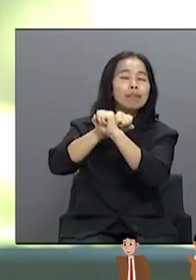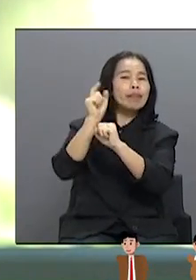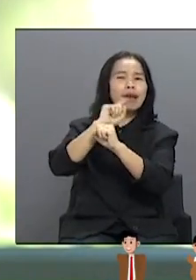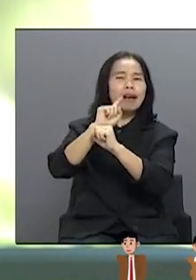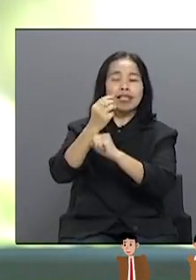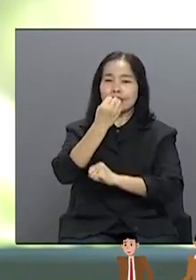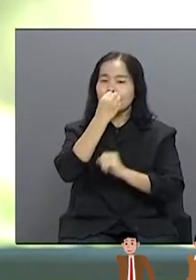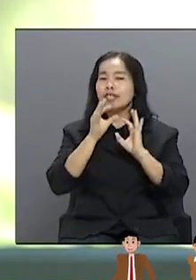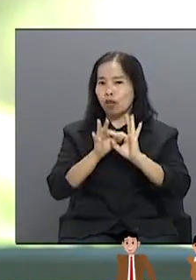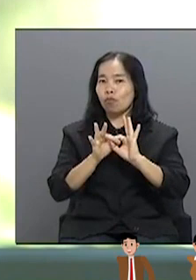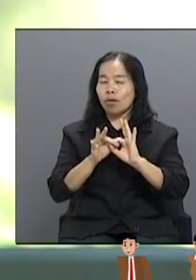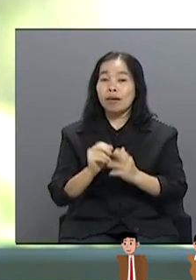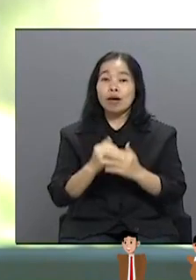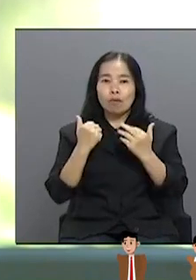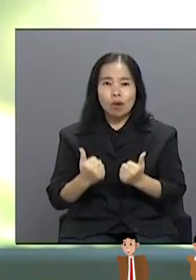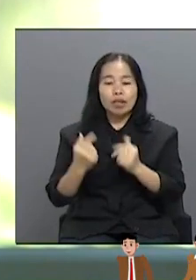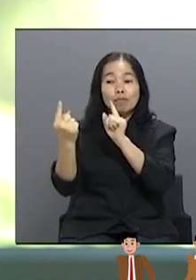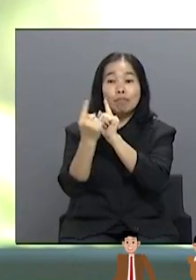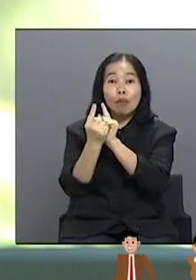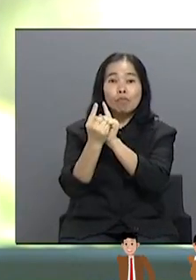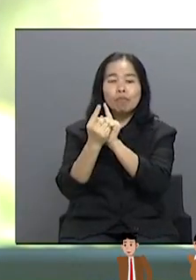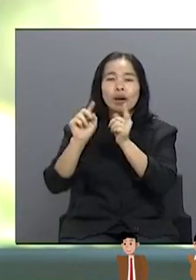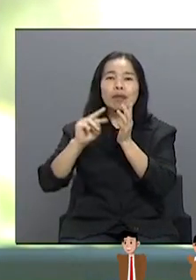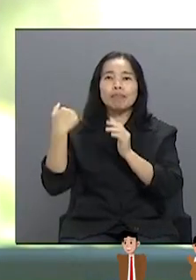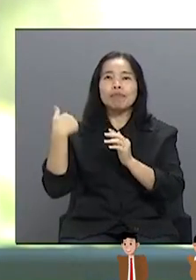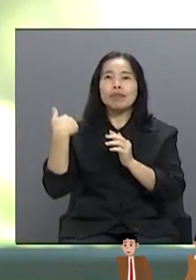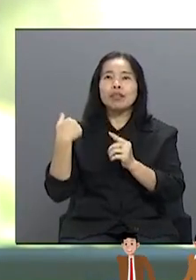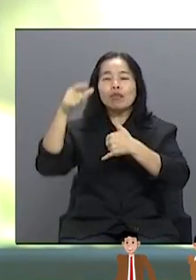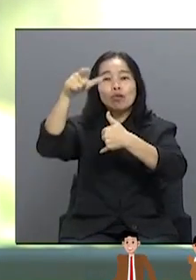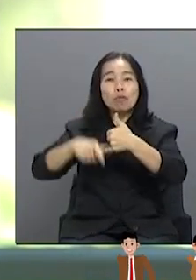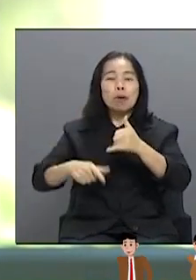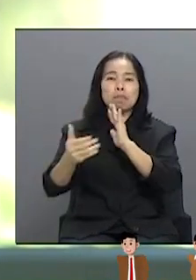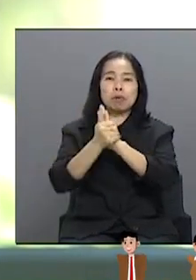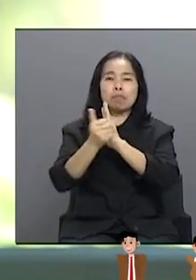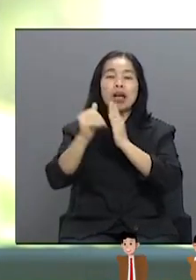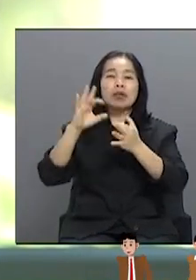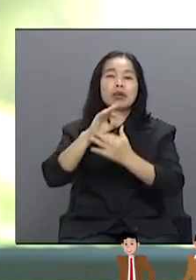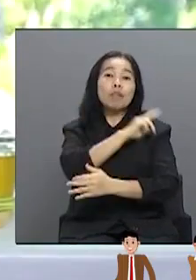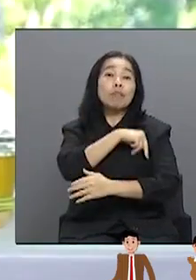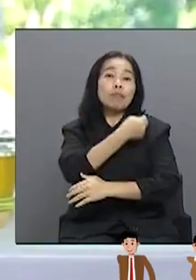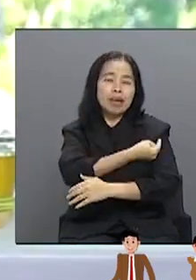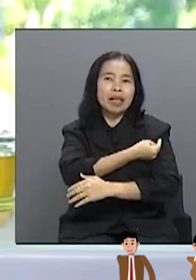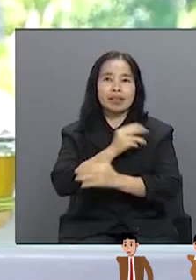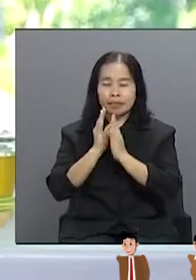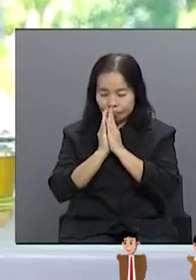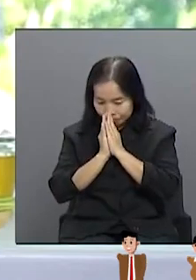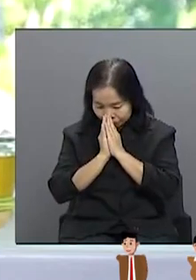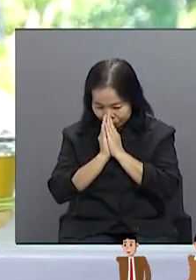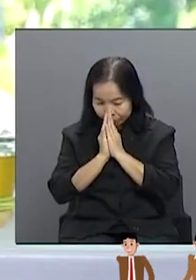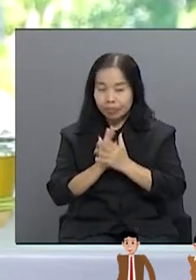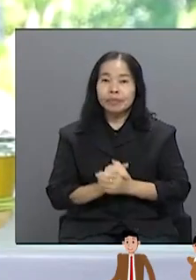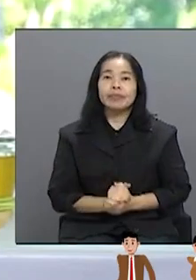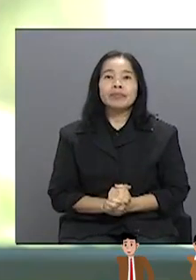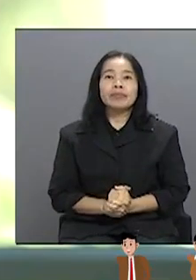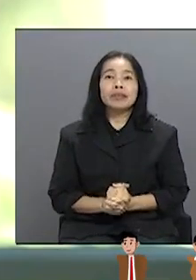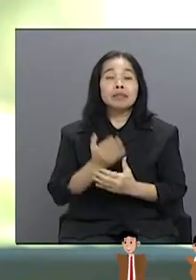นะคะวันนี้ร่วมพูดคุยกับผู้ช่วยศาสตราจารย์ดร.เอกราชบำรุงพืชวิทยาลัยการแพทย์บูรณาการค่ะสวัสดีค่ะ สว ั สดีครับผมอ าจ